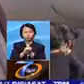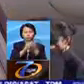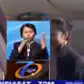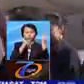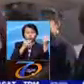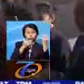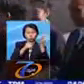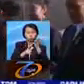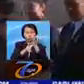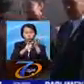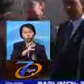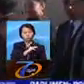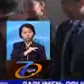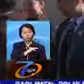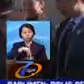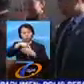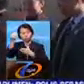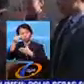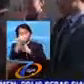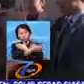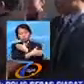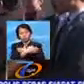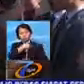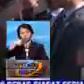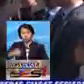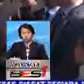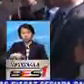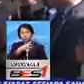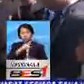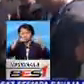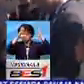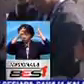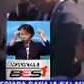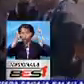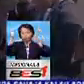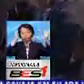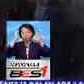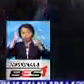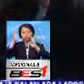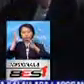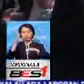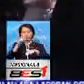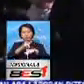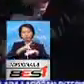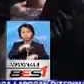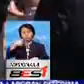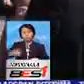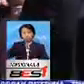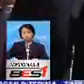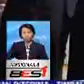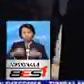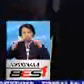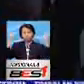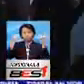disambut oleh Naib Menteri Hal Ehwal Luar China Liu Zhenmin dan Duta Besar Malaysia di China Datuk Zainuddin Yahya.